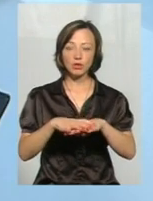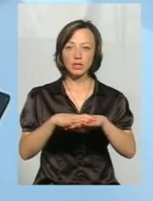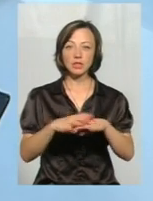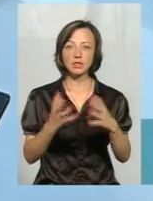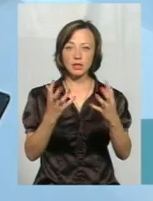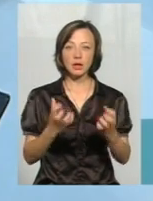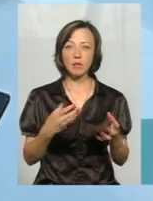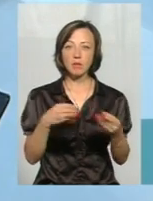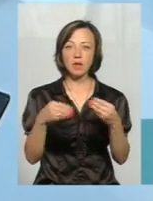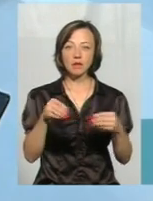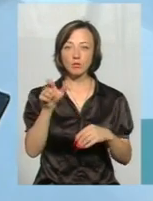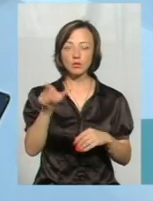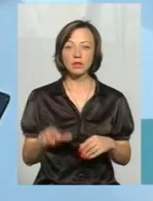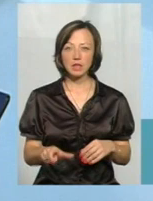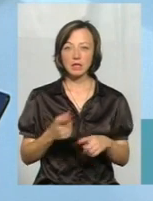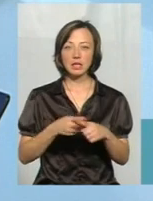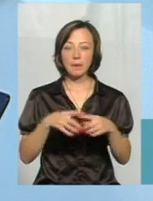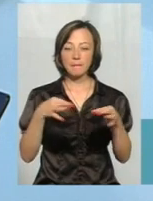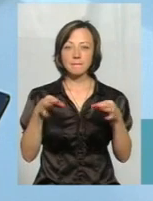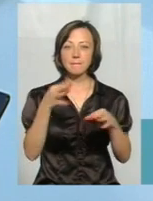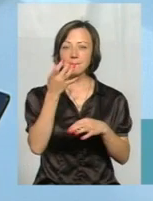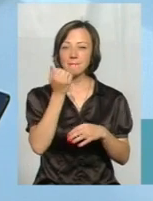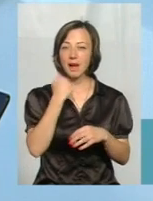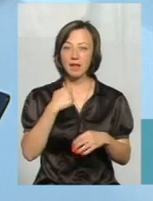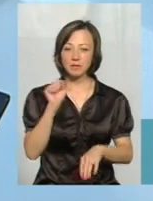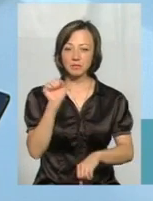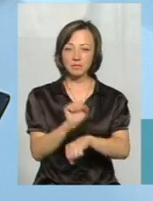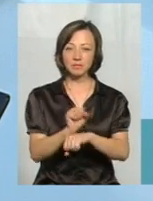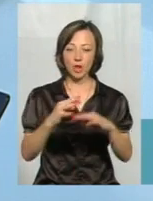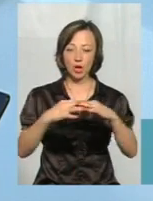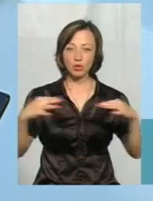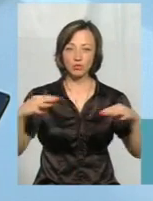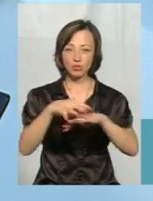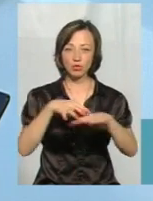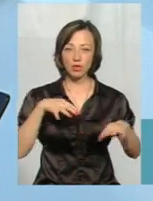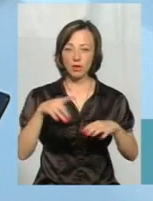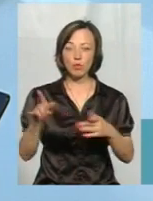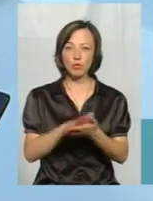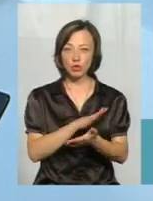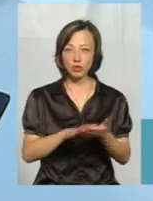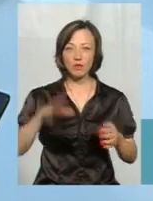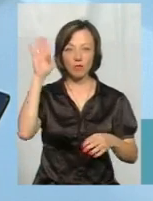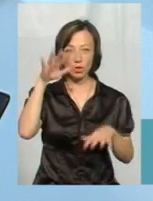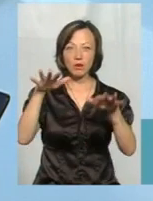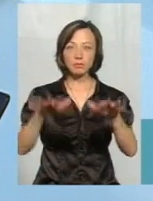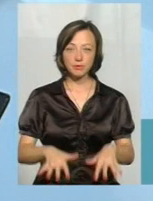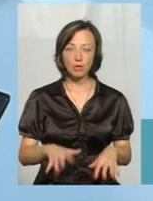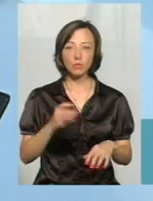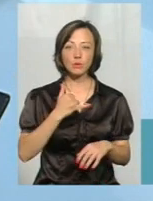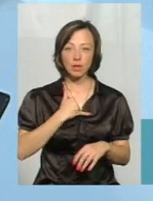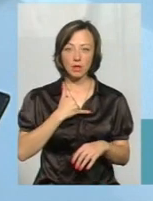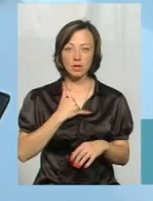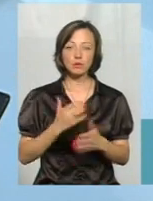затягуються пластикові бутилки і целофанові пакети, які перекривають рішотки. Якщо рішотки вчасно почистити, вода сходить. У нас просто